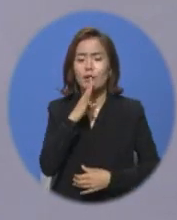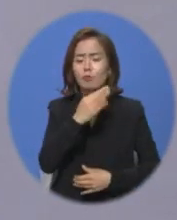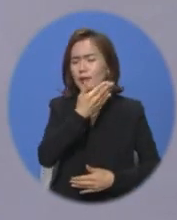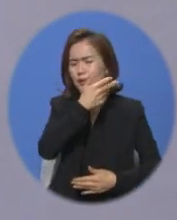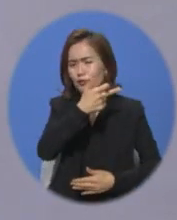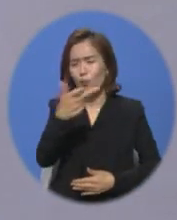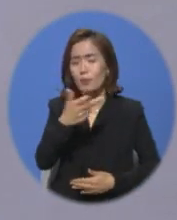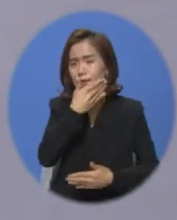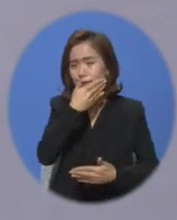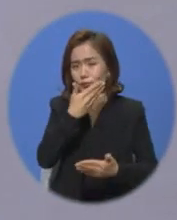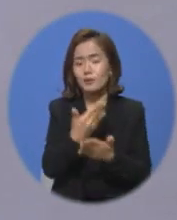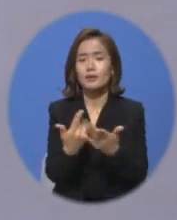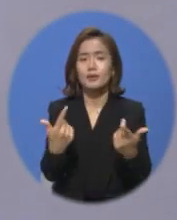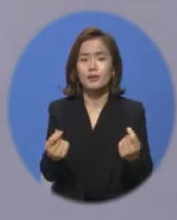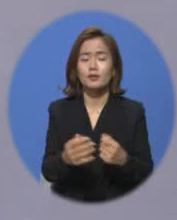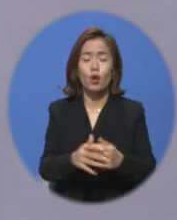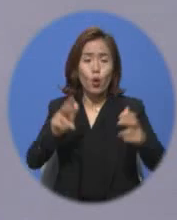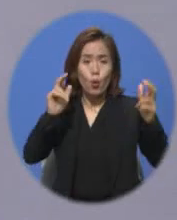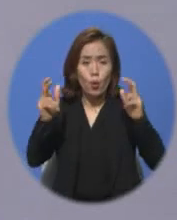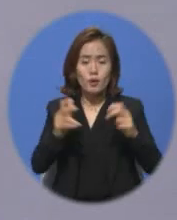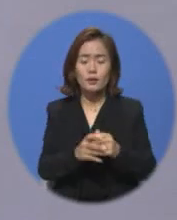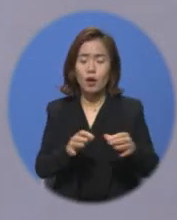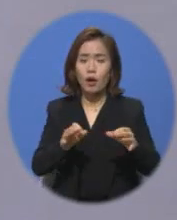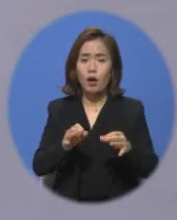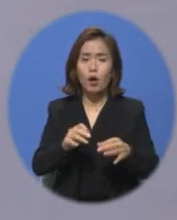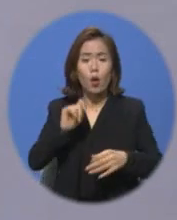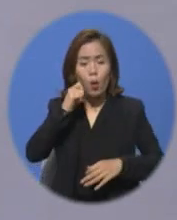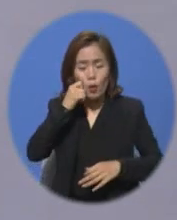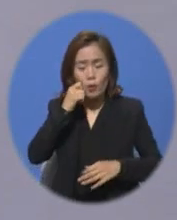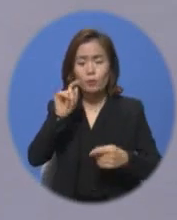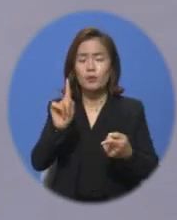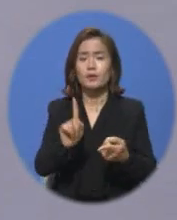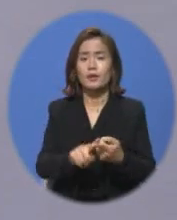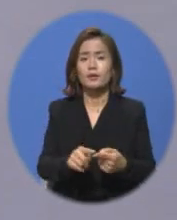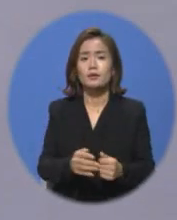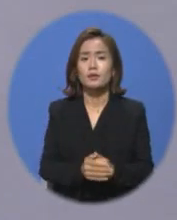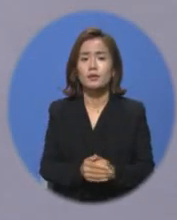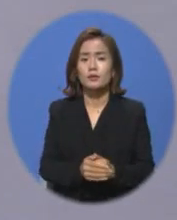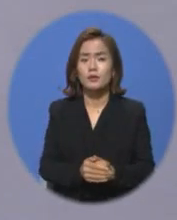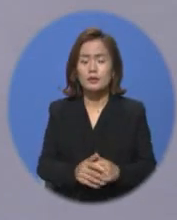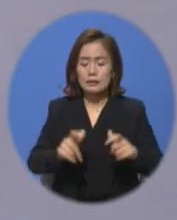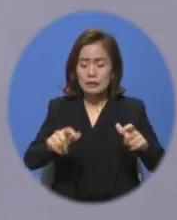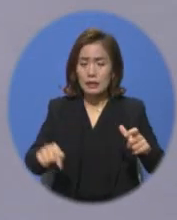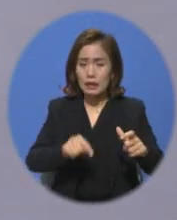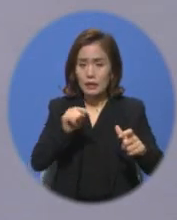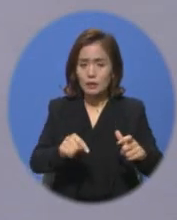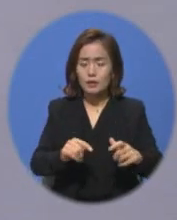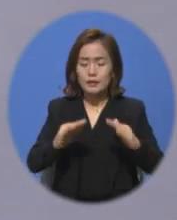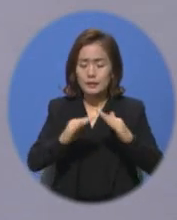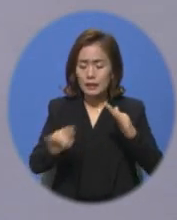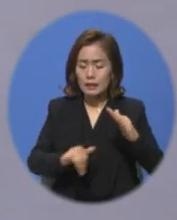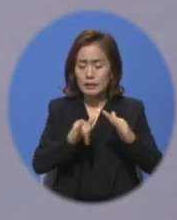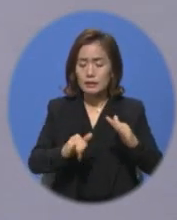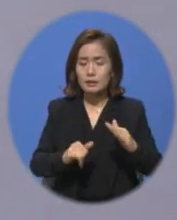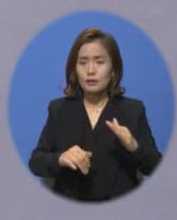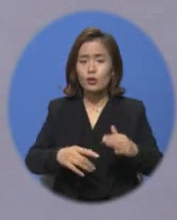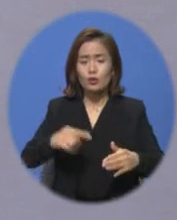역할이매우 중요하다고생각합니다.우리는기업 과가계가이러한어려움을스스로해결할것이라고기대해서는안됩니다.